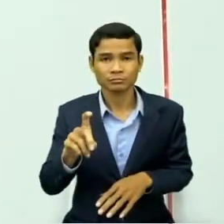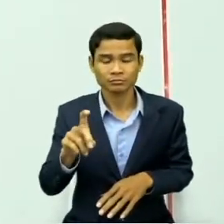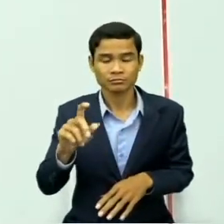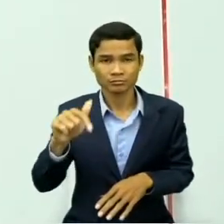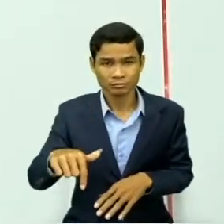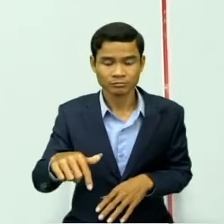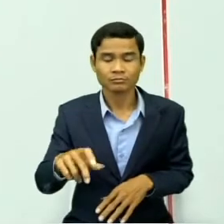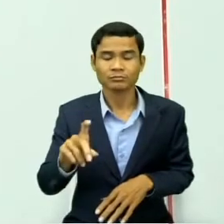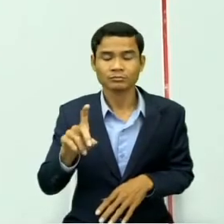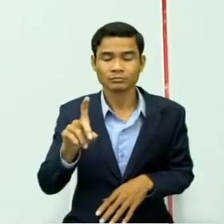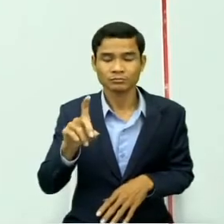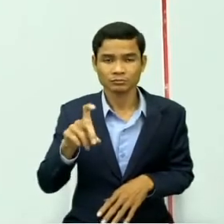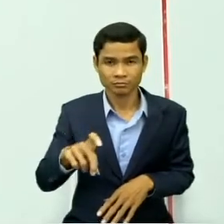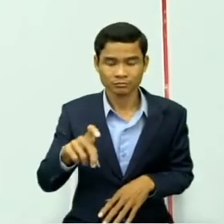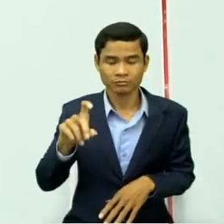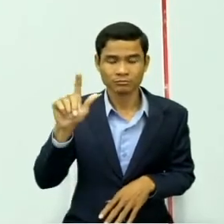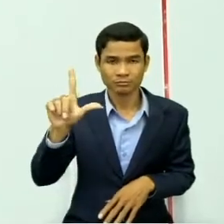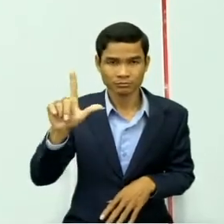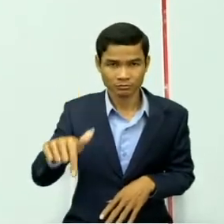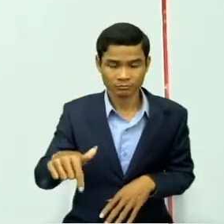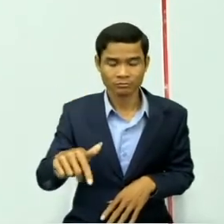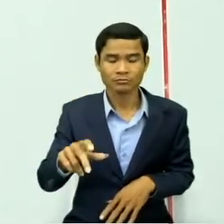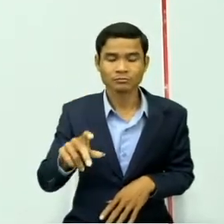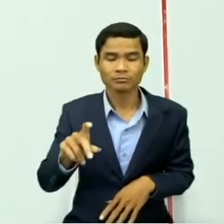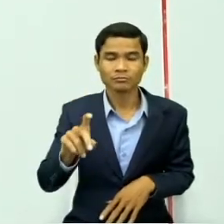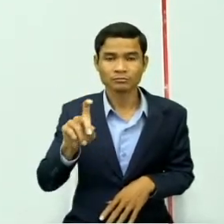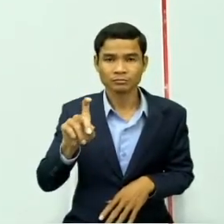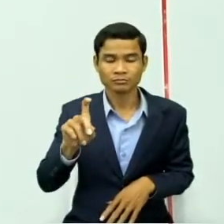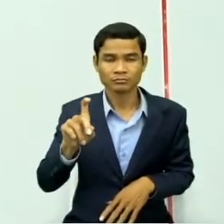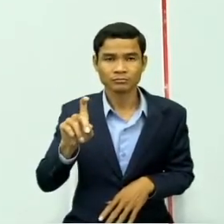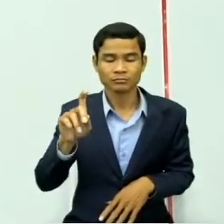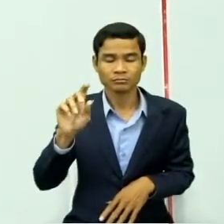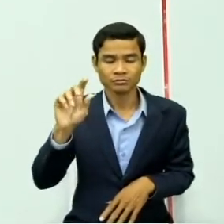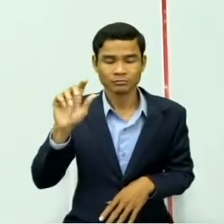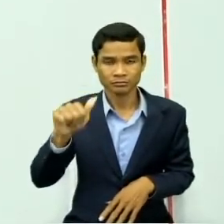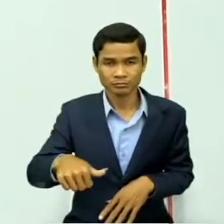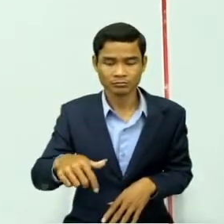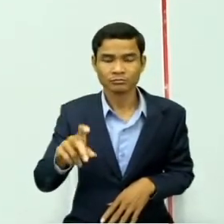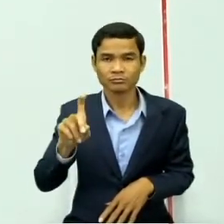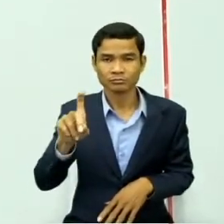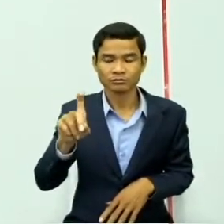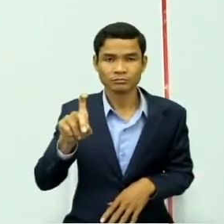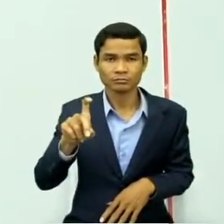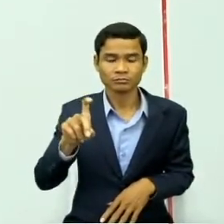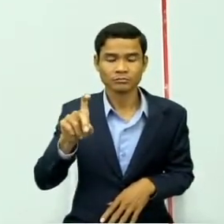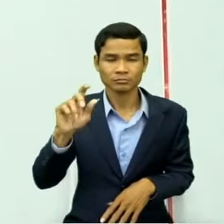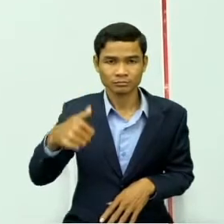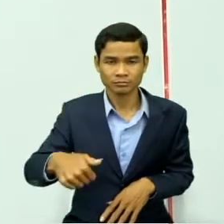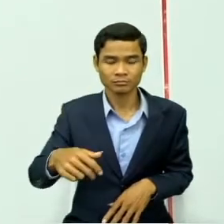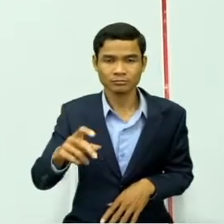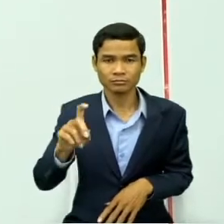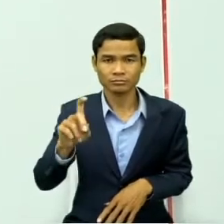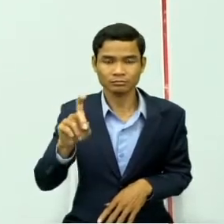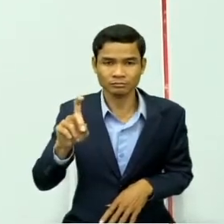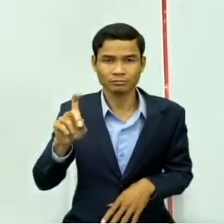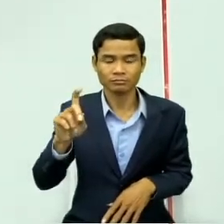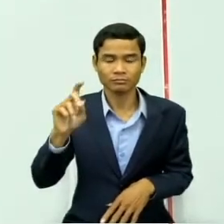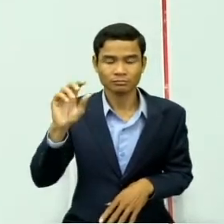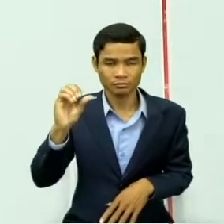phở chờ phở phở